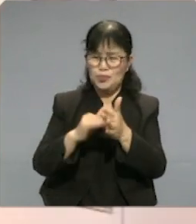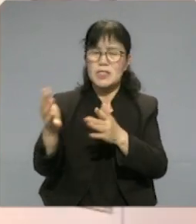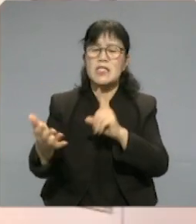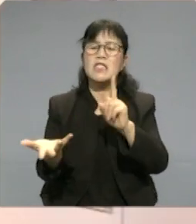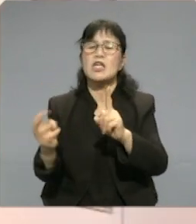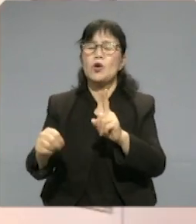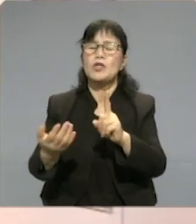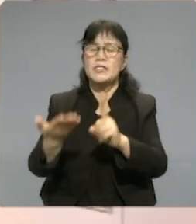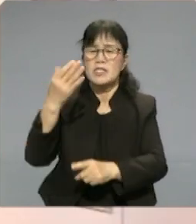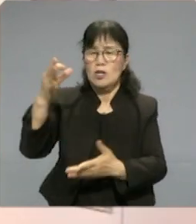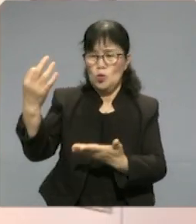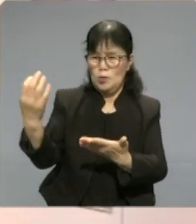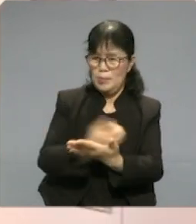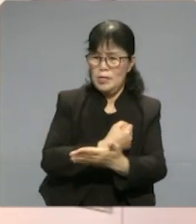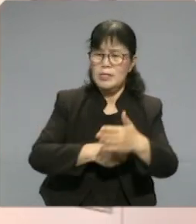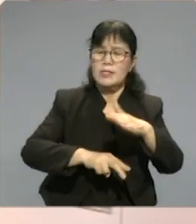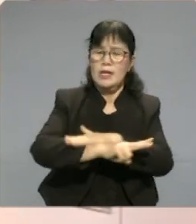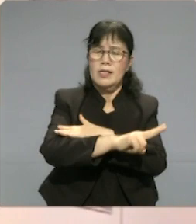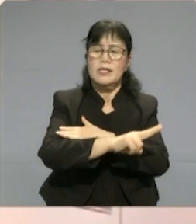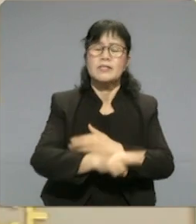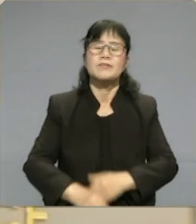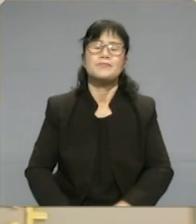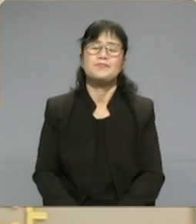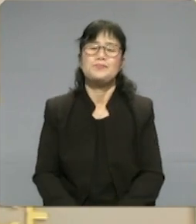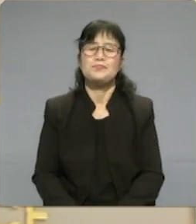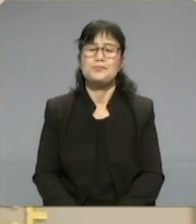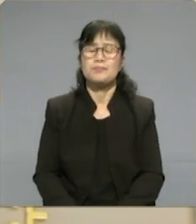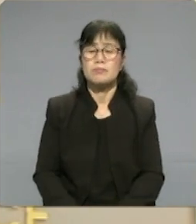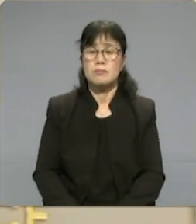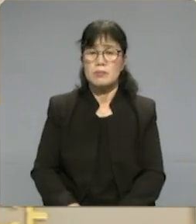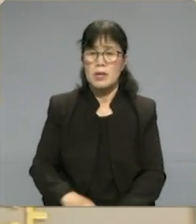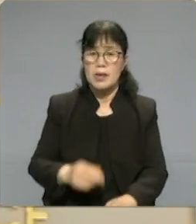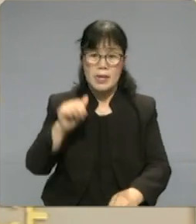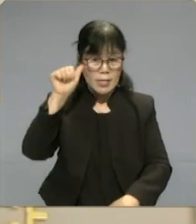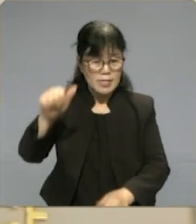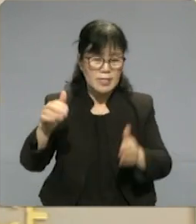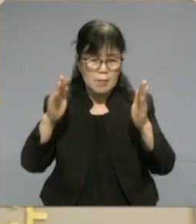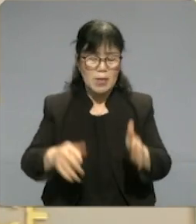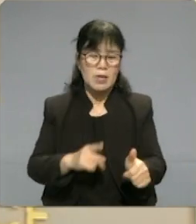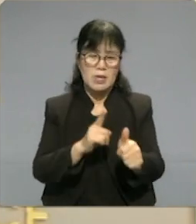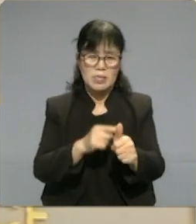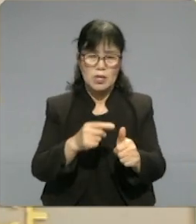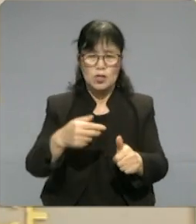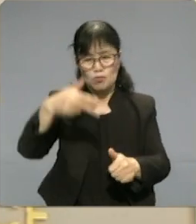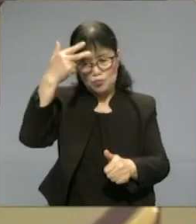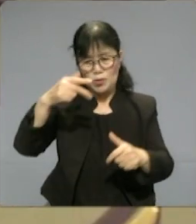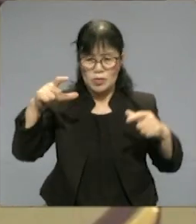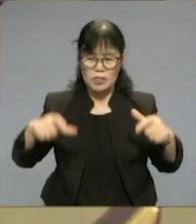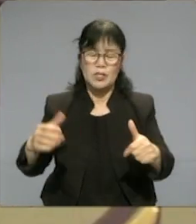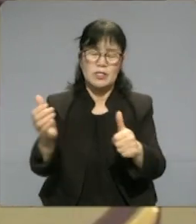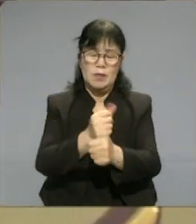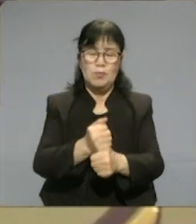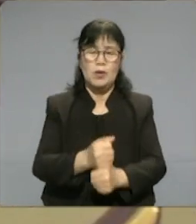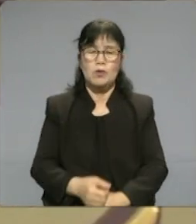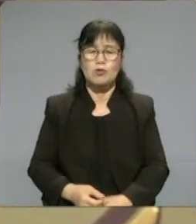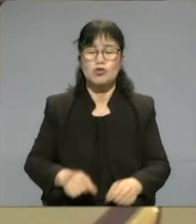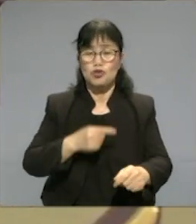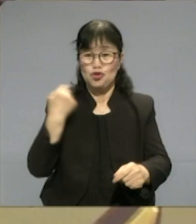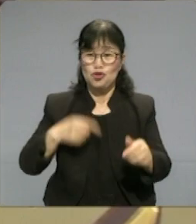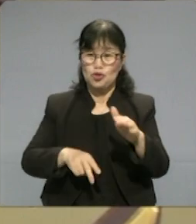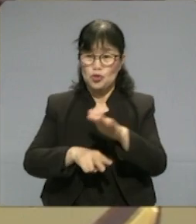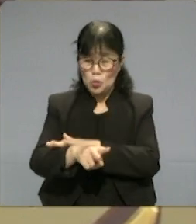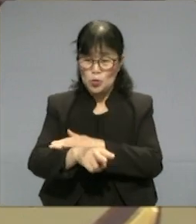넘는 돈을 빼앗 달라한 혐의를 받고 있습니다이 경찰은 범행 다세 만에를 인천 부평 지역에서 했 중국으로